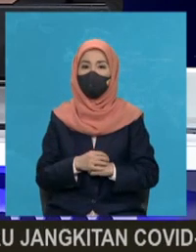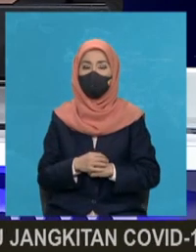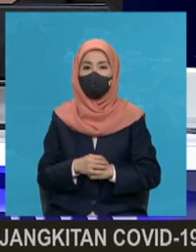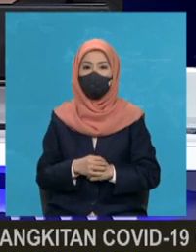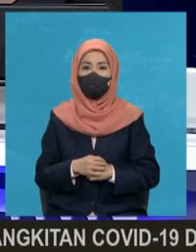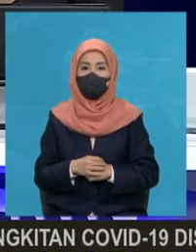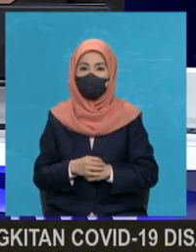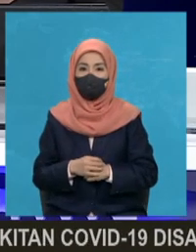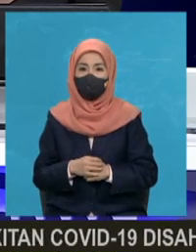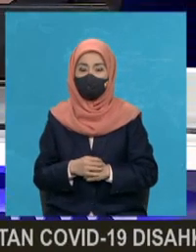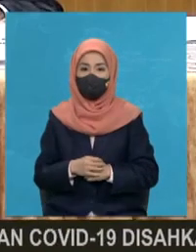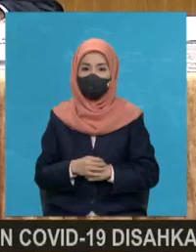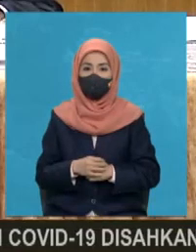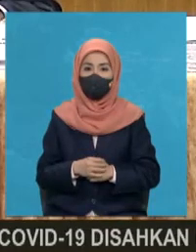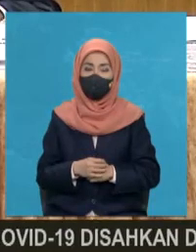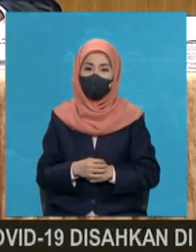mancur